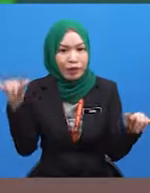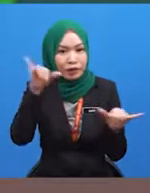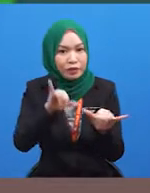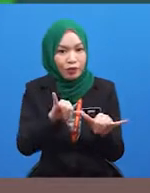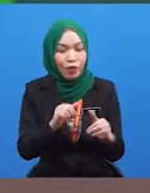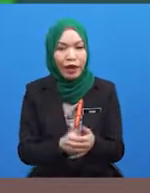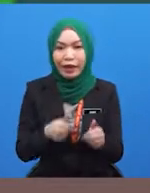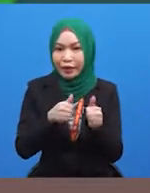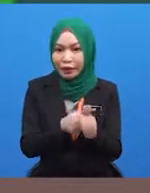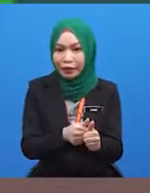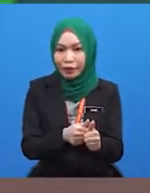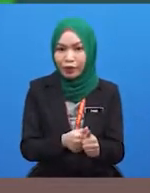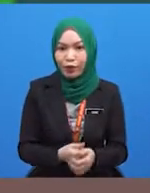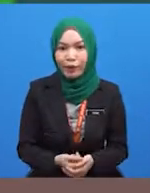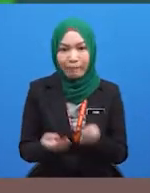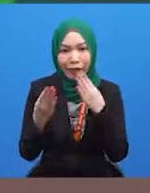maklum balas pelanggan?